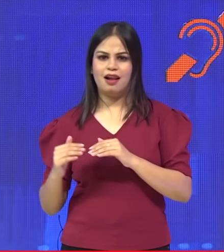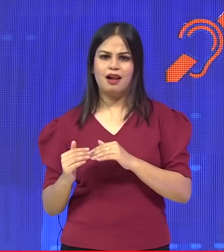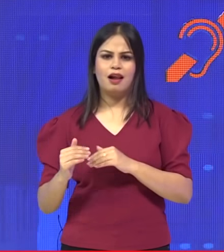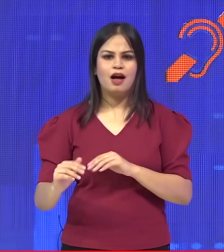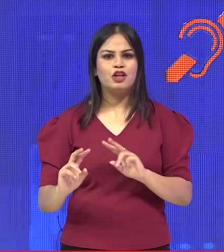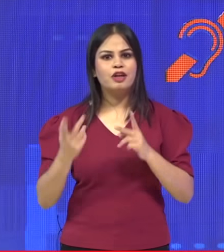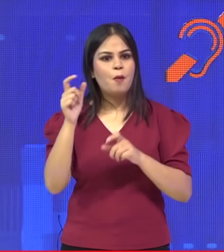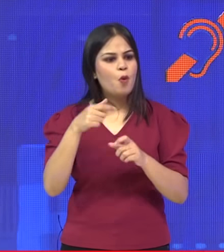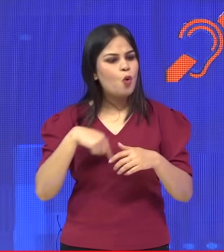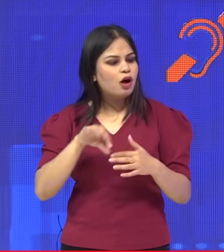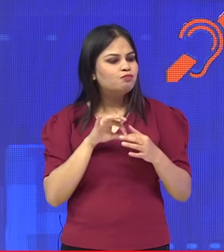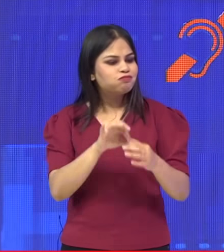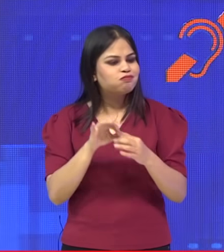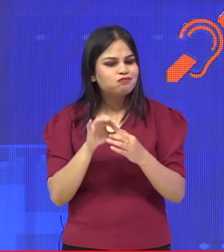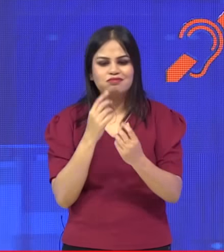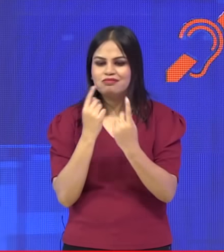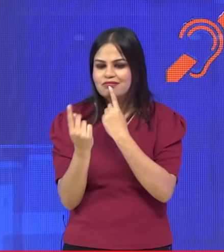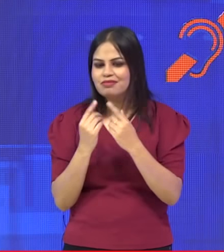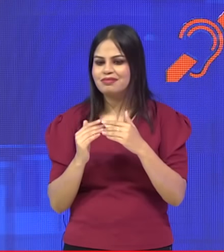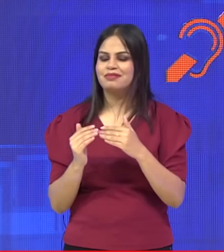लोगों के साथ